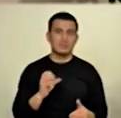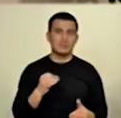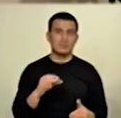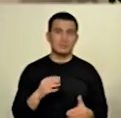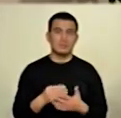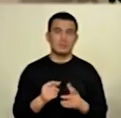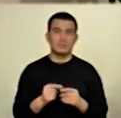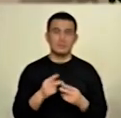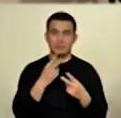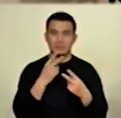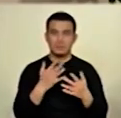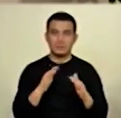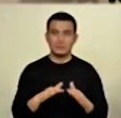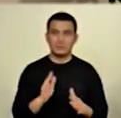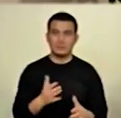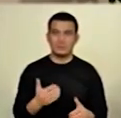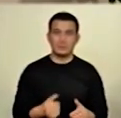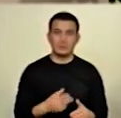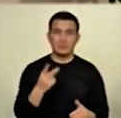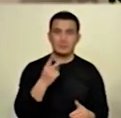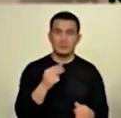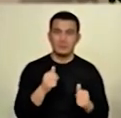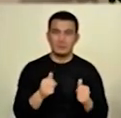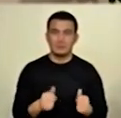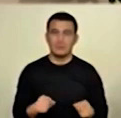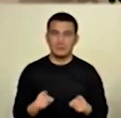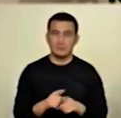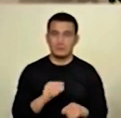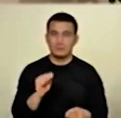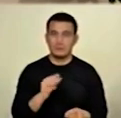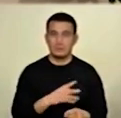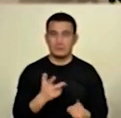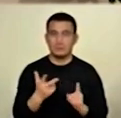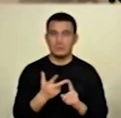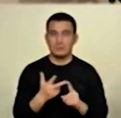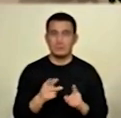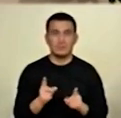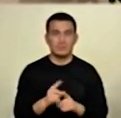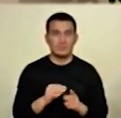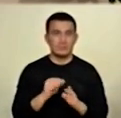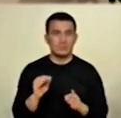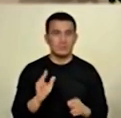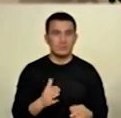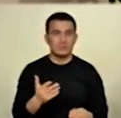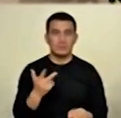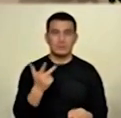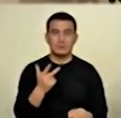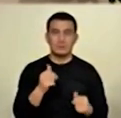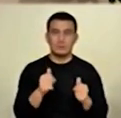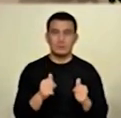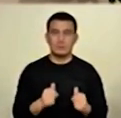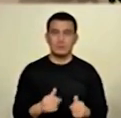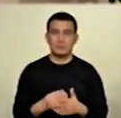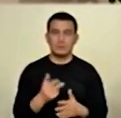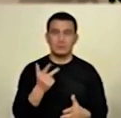ko'rinadigan holatga keladi. Mana ikkinchi rasmimizni ham qo'yib oldik va endi uchinchi rasmni qo'yishga o'tamiz. Mana uchinchi rasmga ham,